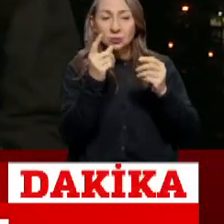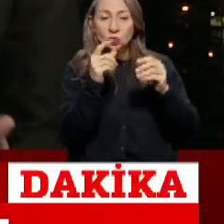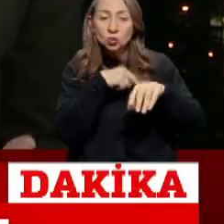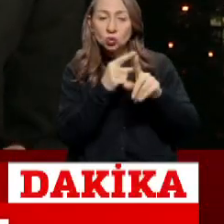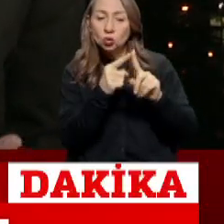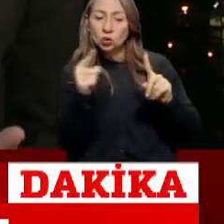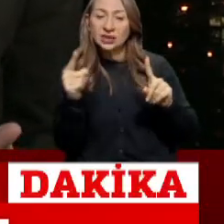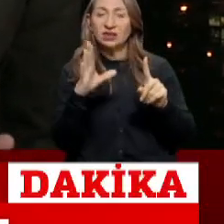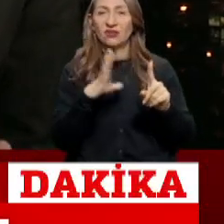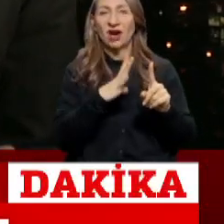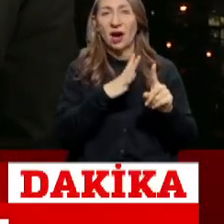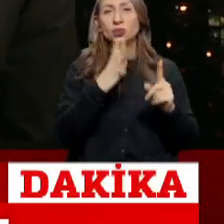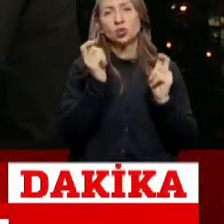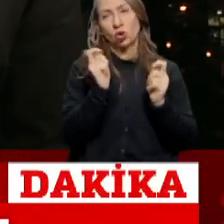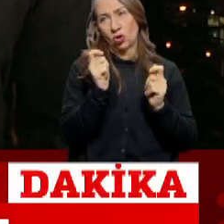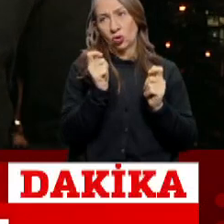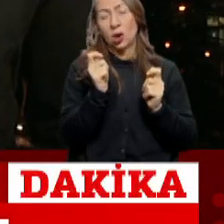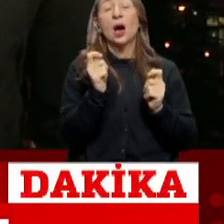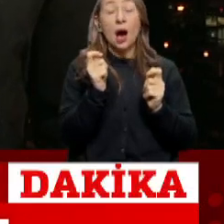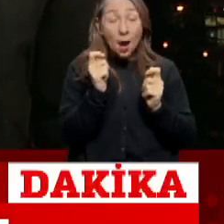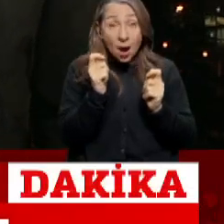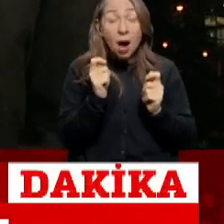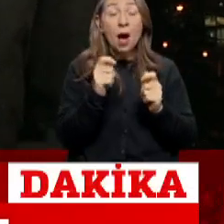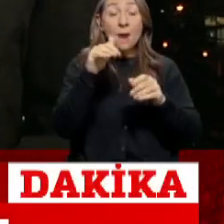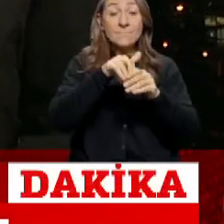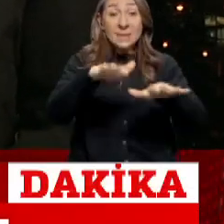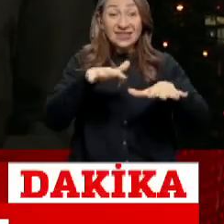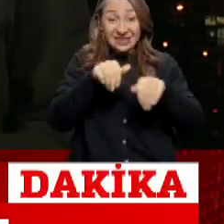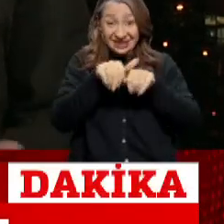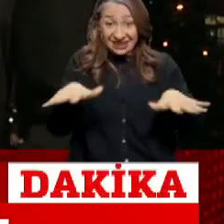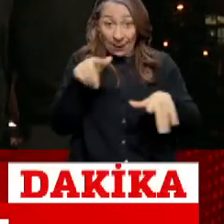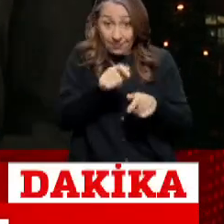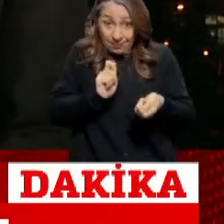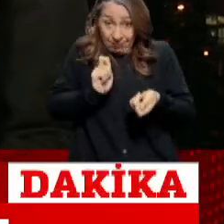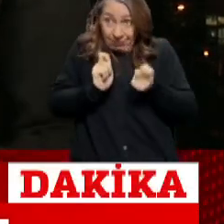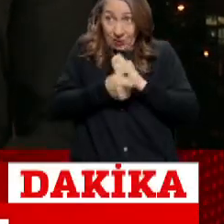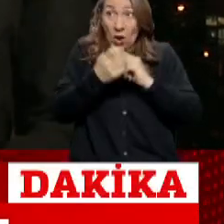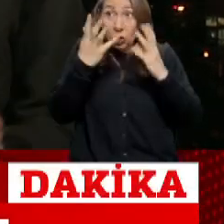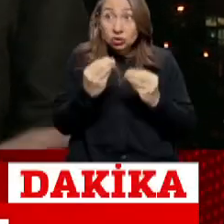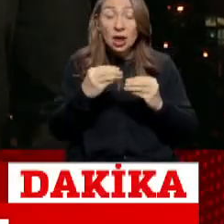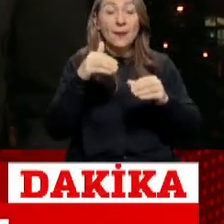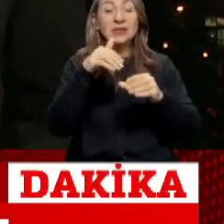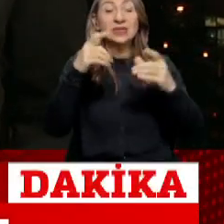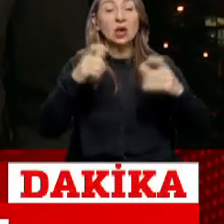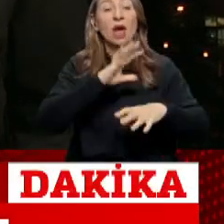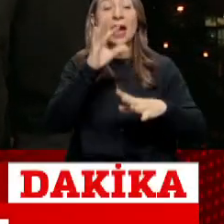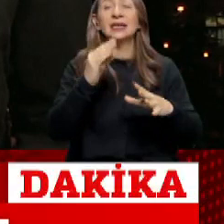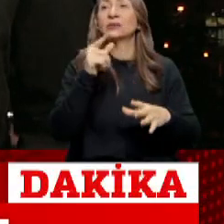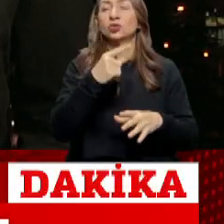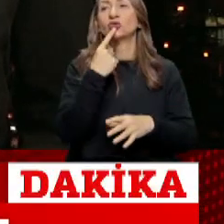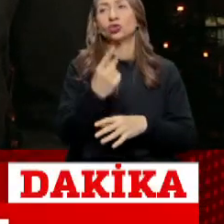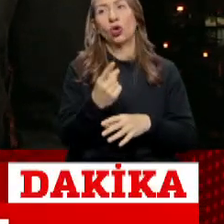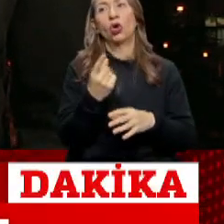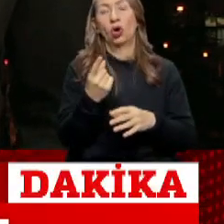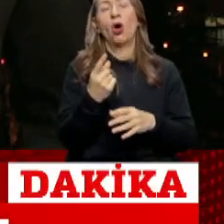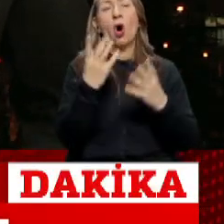süreç oluşturmak takdir edersin ki zor. Ama evet. Parlamenter sistem, orada da salonda da konuştuğumuz herkes bunu